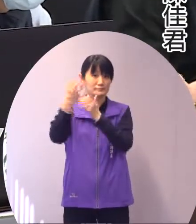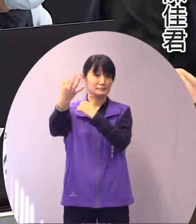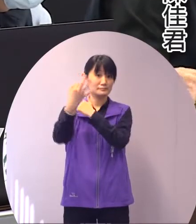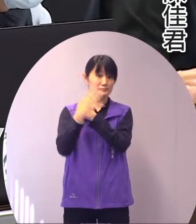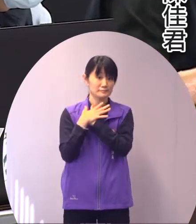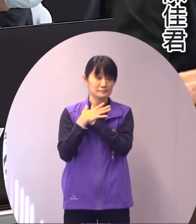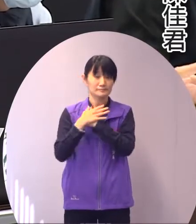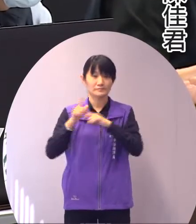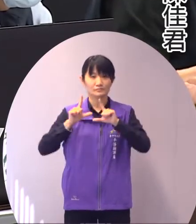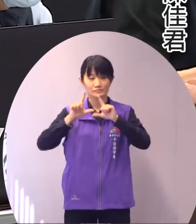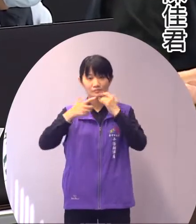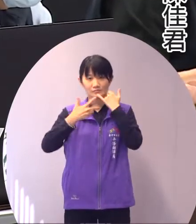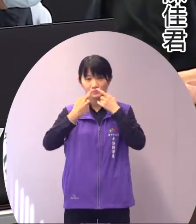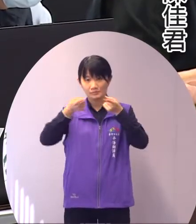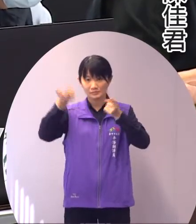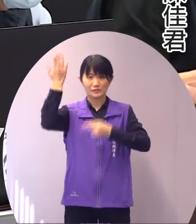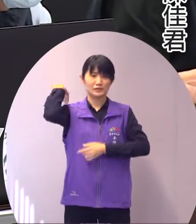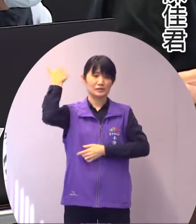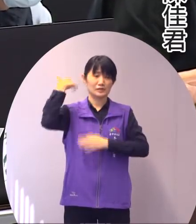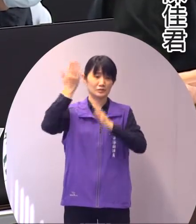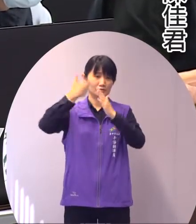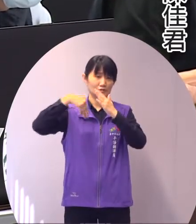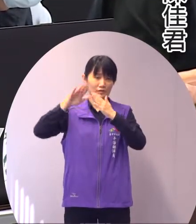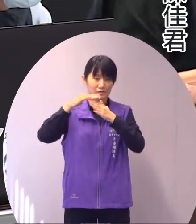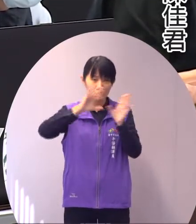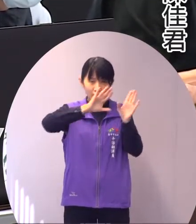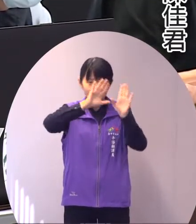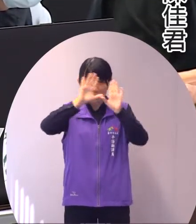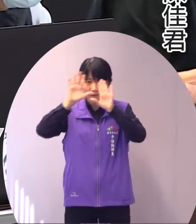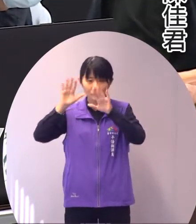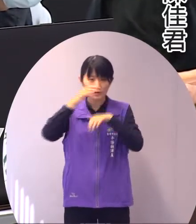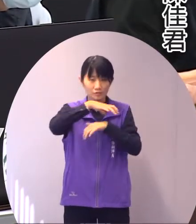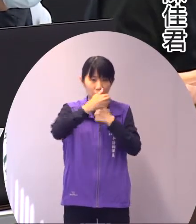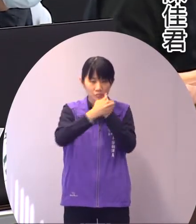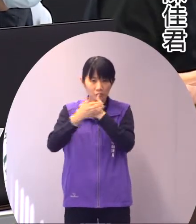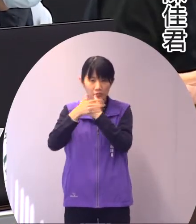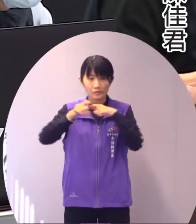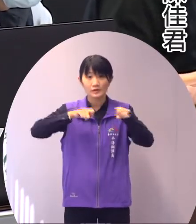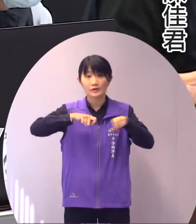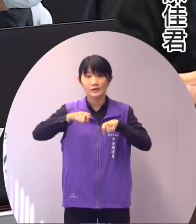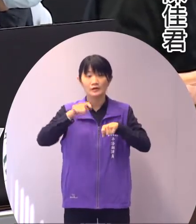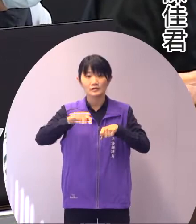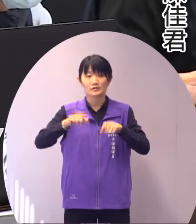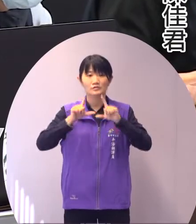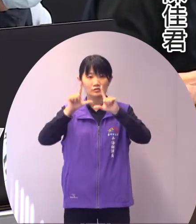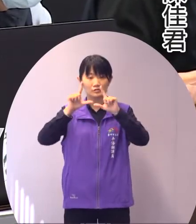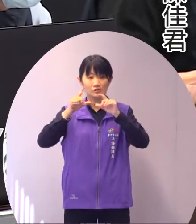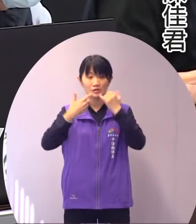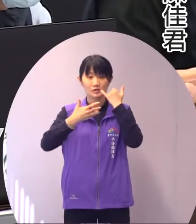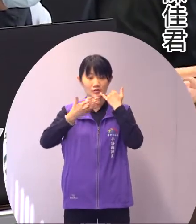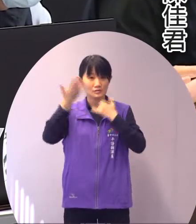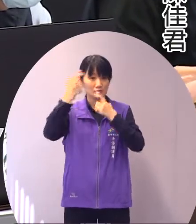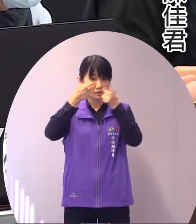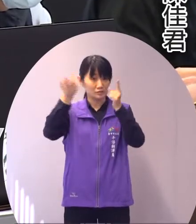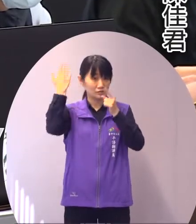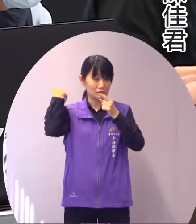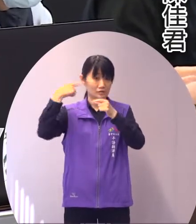市办理东海大学早期校园的保存维护计划这部分，东海大学早期校园